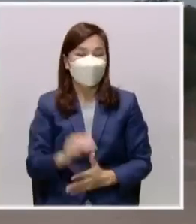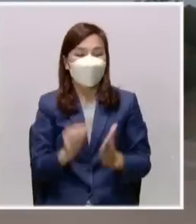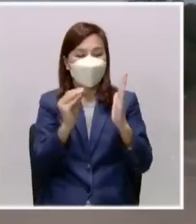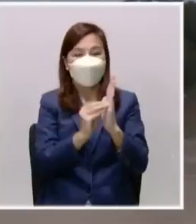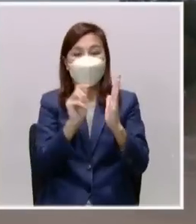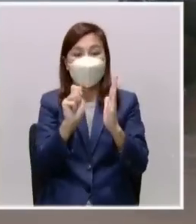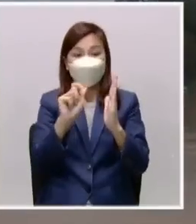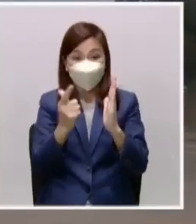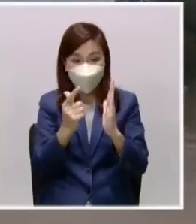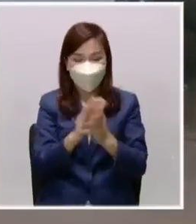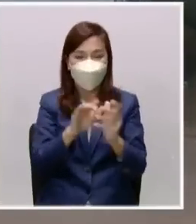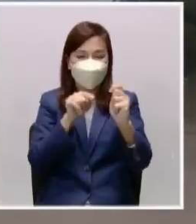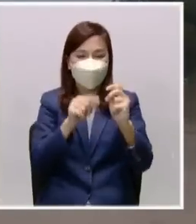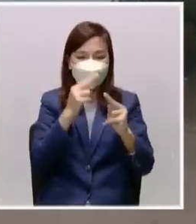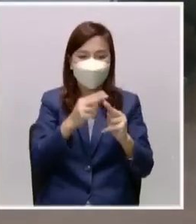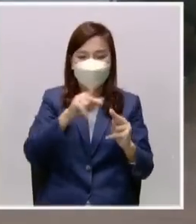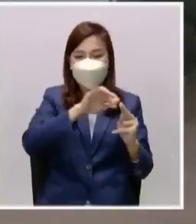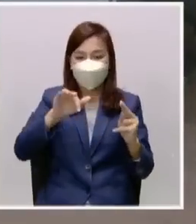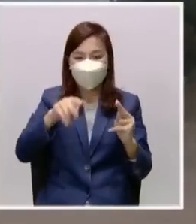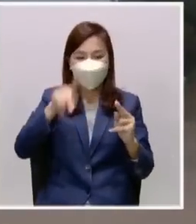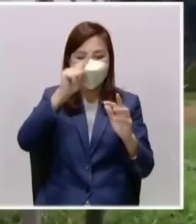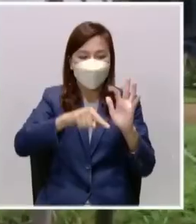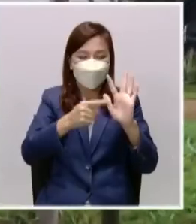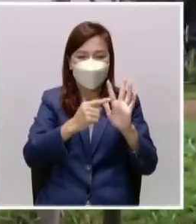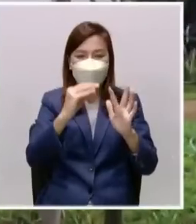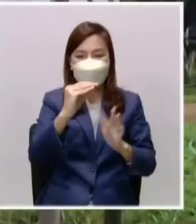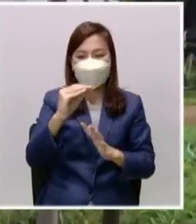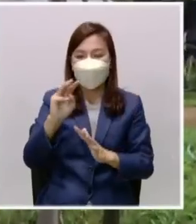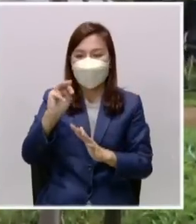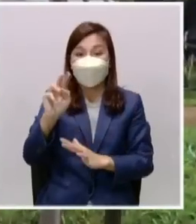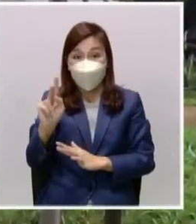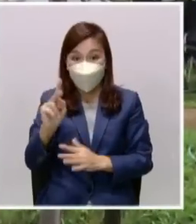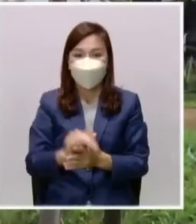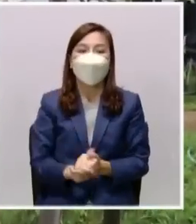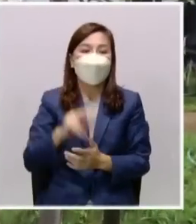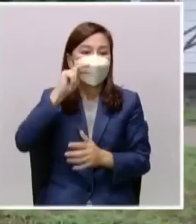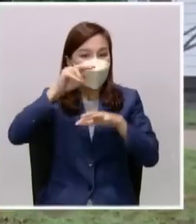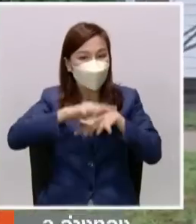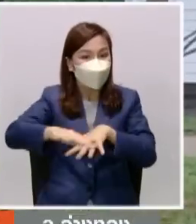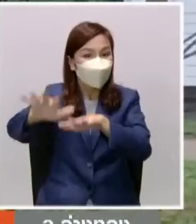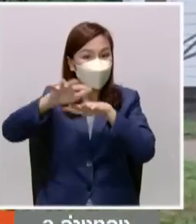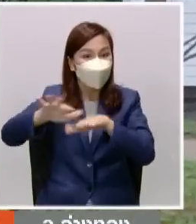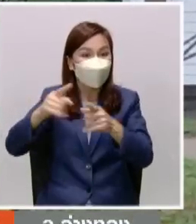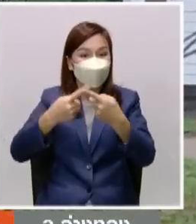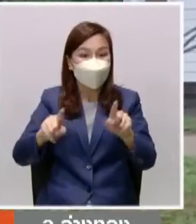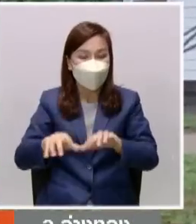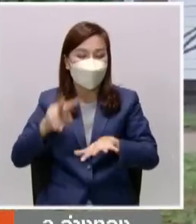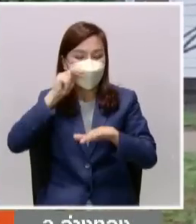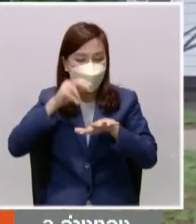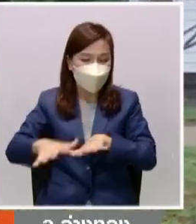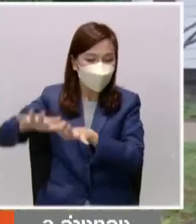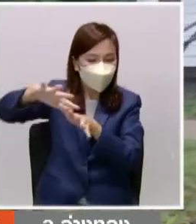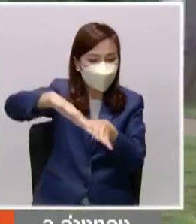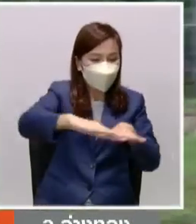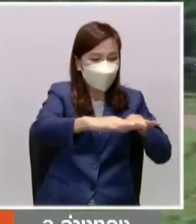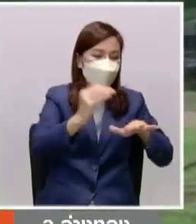เผงอำเภอป่าโมกระดับน้ำจะเพิ่มขึ้นอย่างต่อเนื่องแต่ยังไม่มีพื้นที่ได้รับผลกระทบจากน้ำล้นตลิ่งประชาชนที่อาศัย